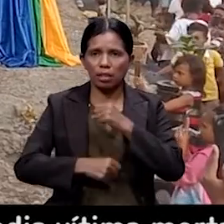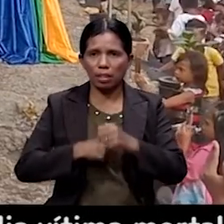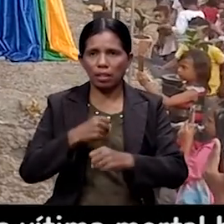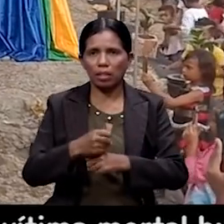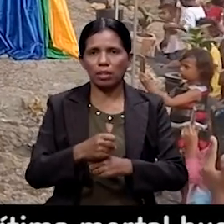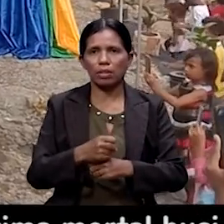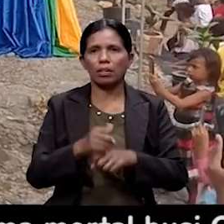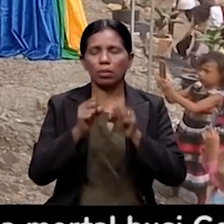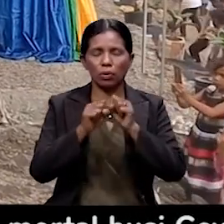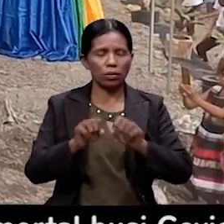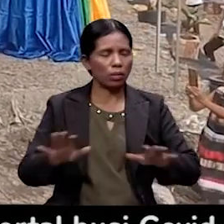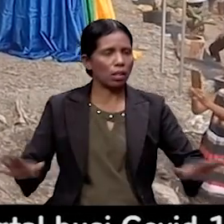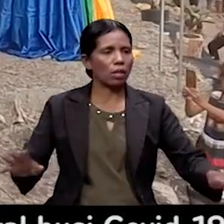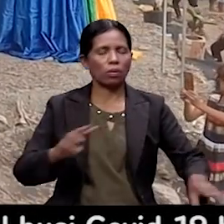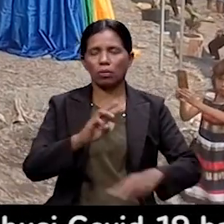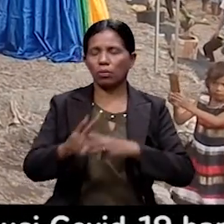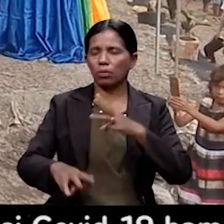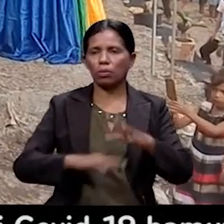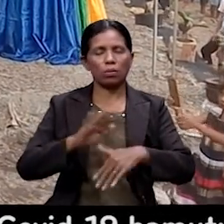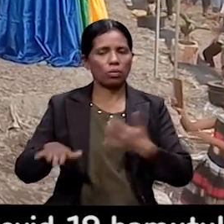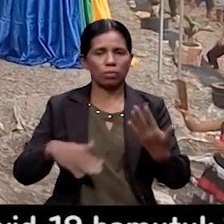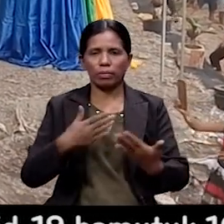Rodin lá com botou tudo.